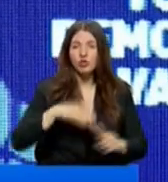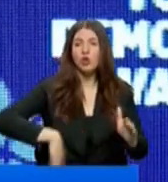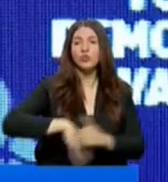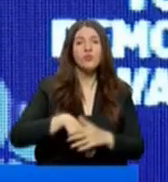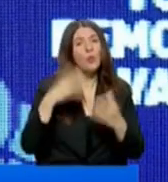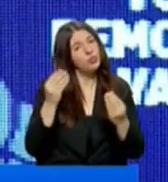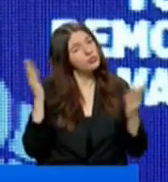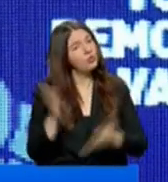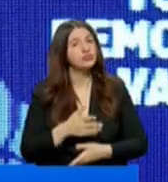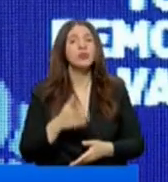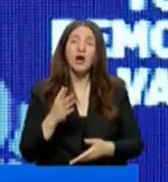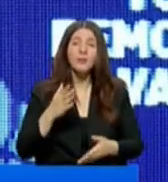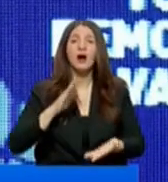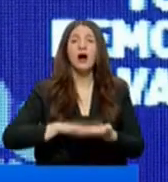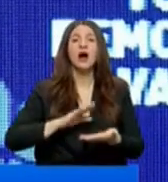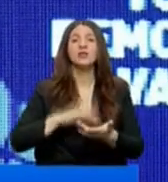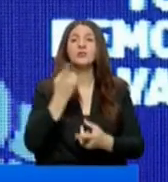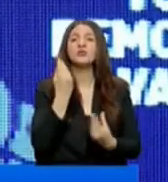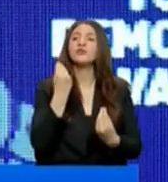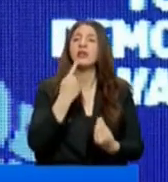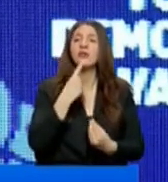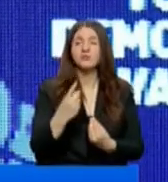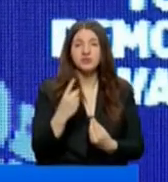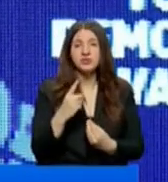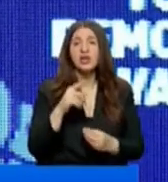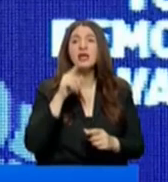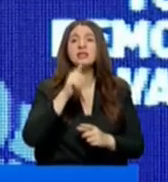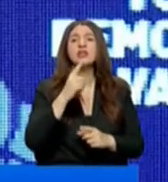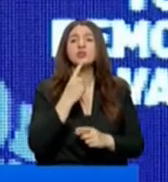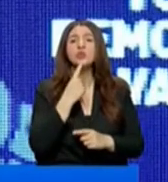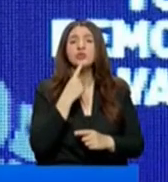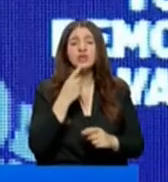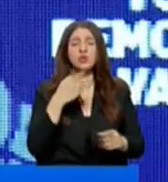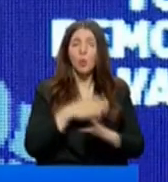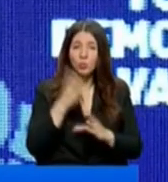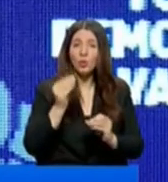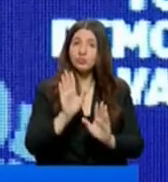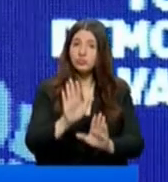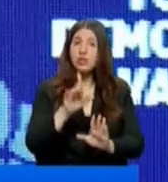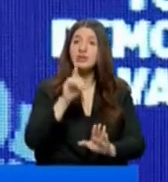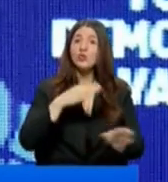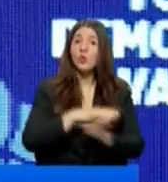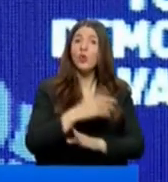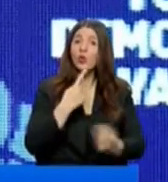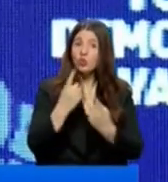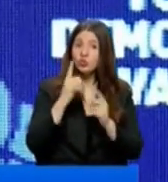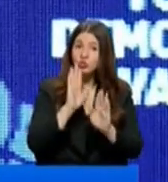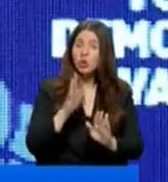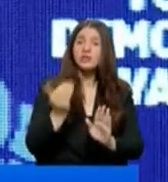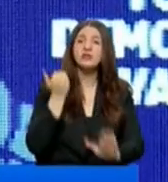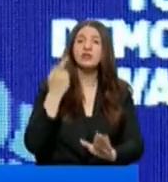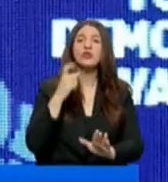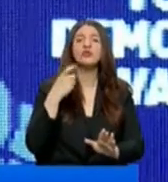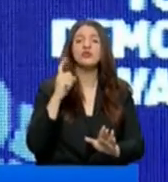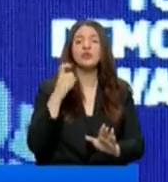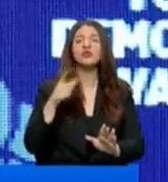de kovuluyoruz ama arkadaşım biri çok güzel söylemiş. Senin sözlediklerin doğru olsun. Sen doğruyu konuş, gerisi